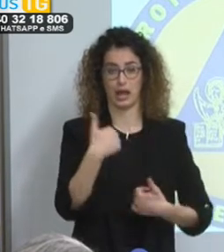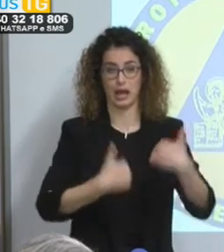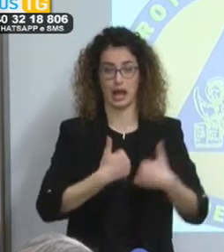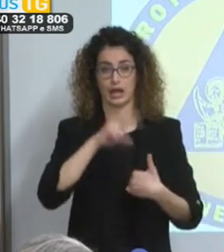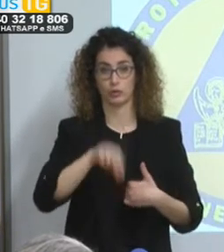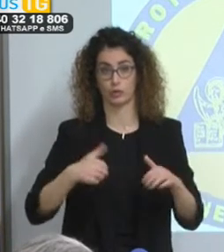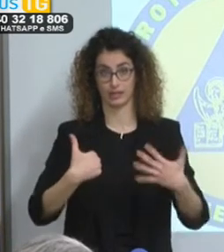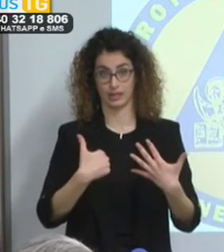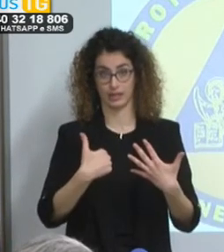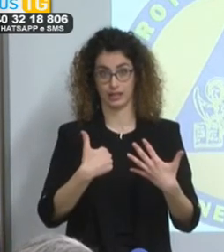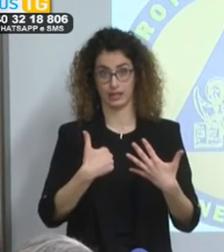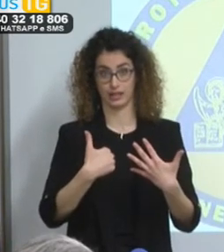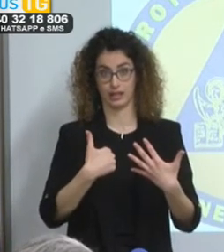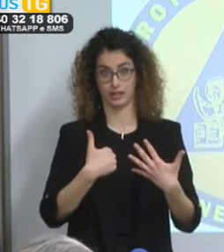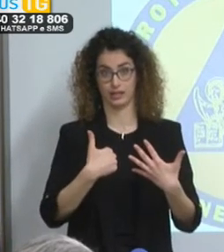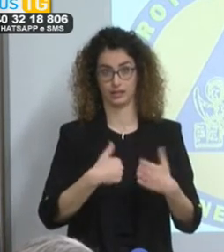2006,